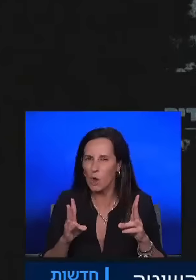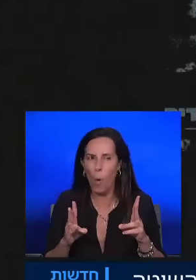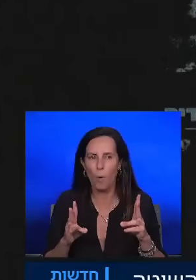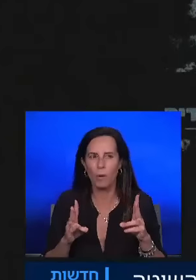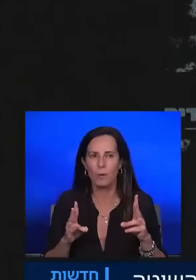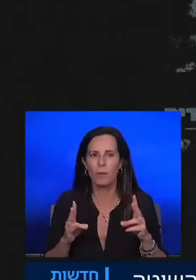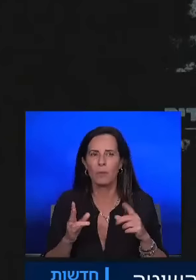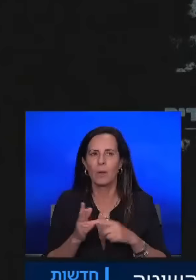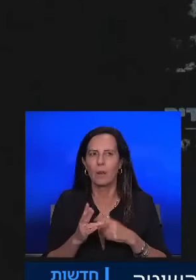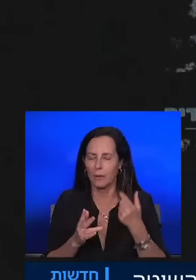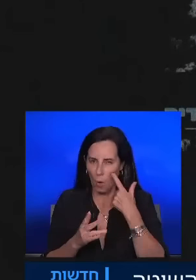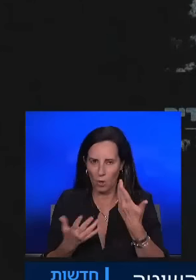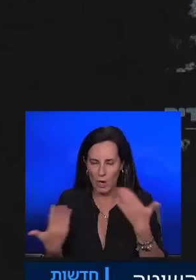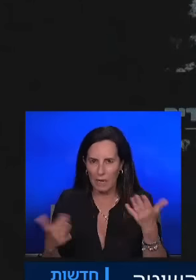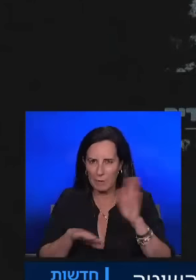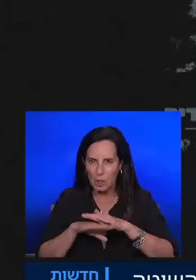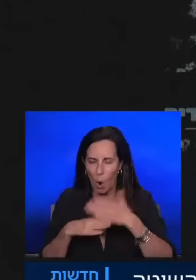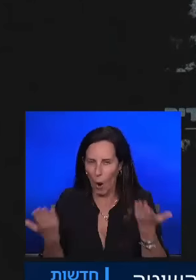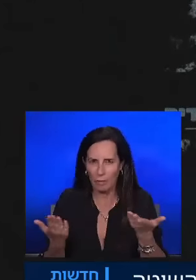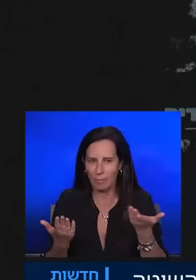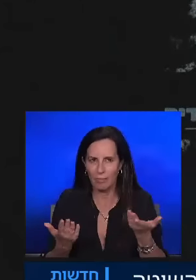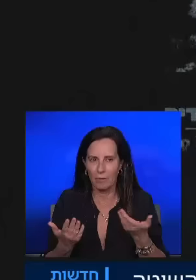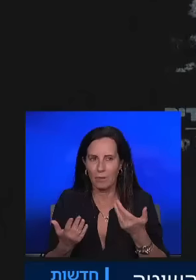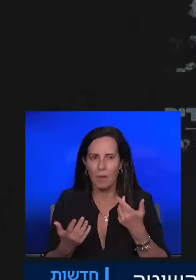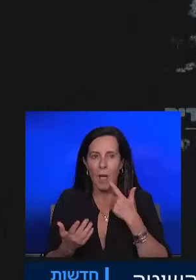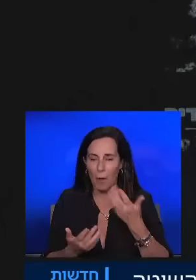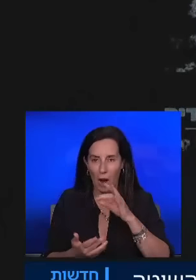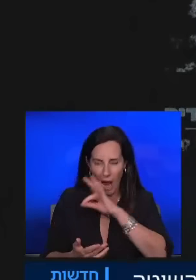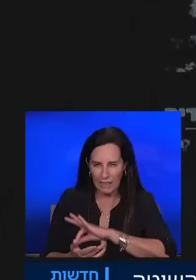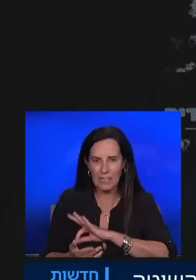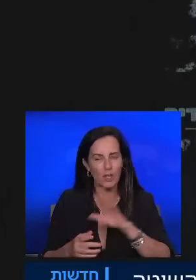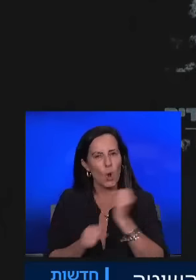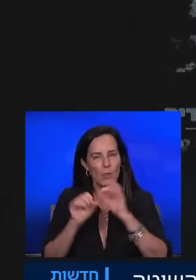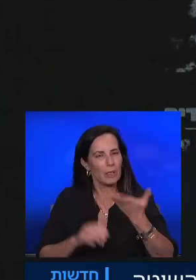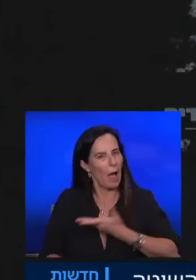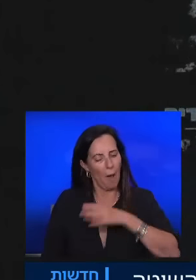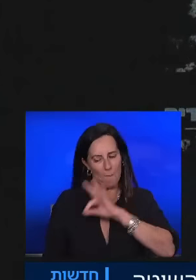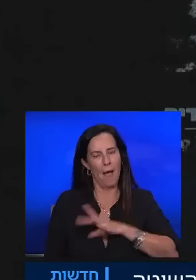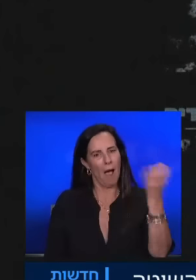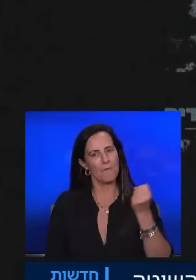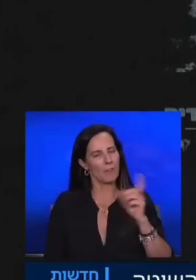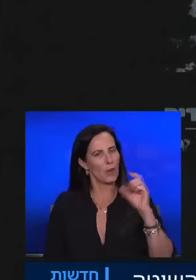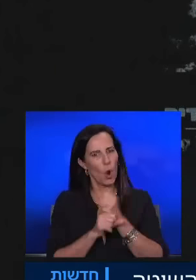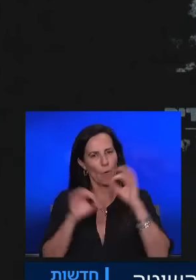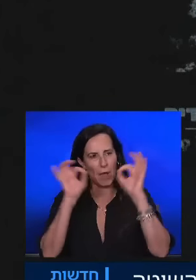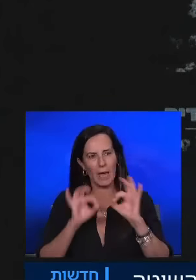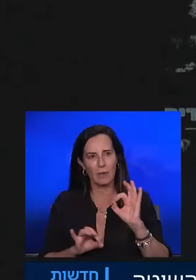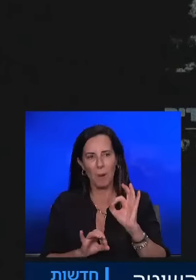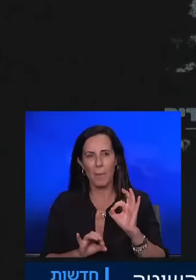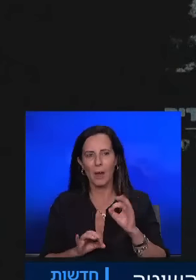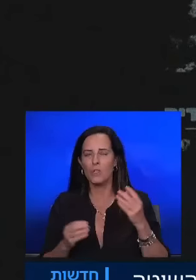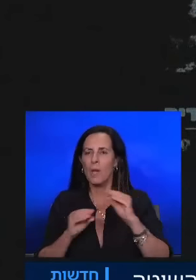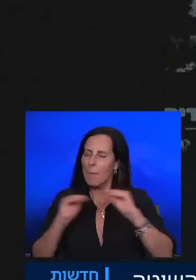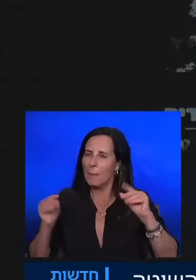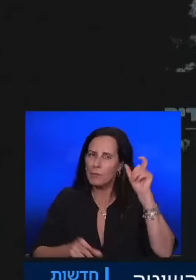חוסר מקצועיות וחוסר מסירות. דיברו איתם גם על הכנסה פסיבית? כן, כן, כן, כל הדבר הזה. מאמנים את האנשים